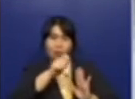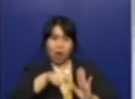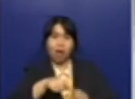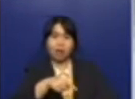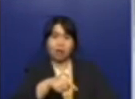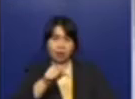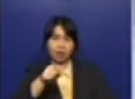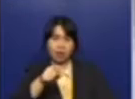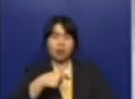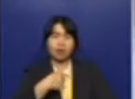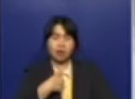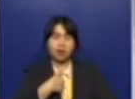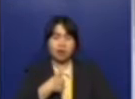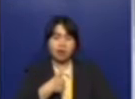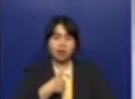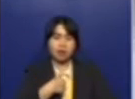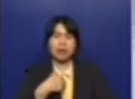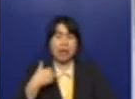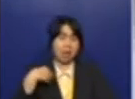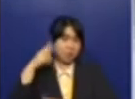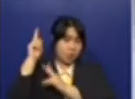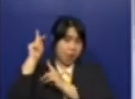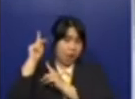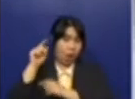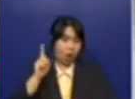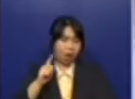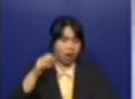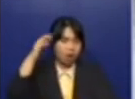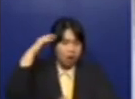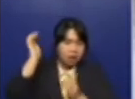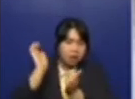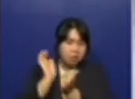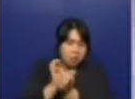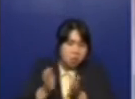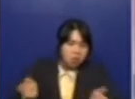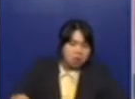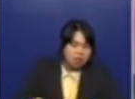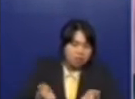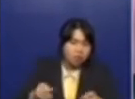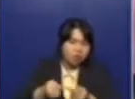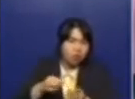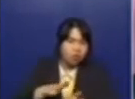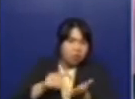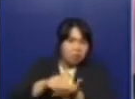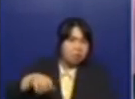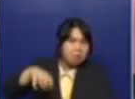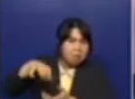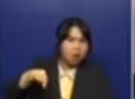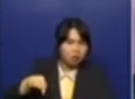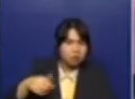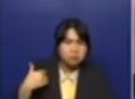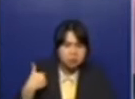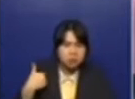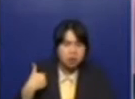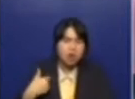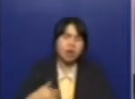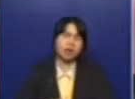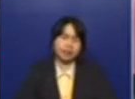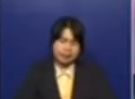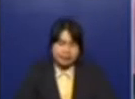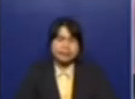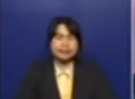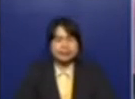นะครับมีข่าวว่ามีตำรวจใหญ่ดังหนุนหลังบ่อนซะด้วยซ้ำท่านประธานที่เคารพครับสิ่งเหล่านี้เนี่ยก็